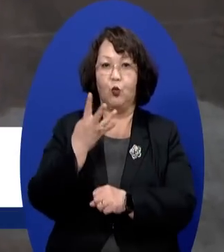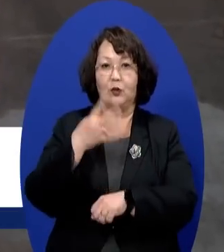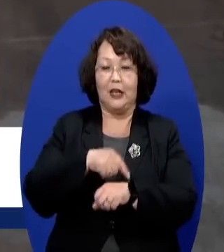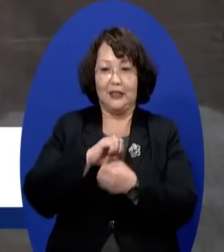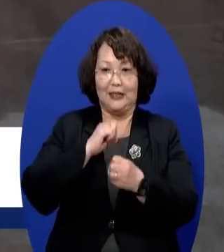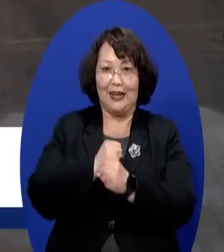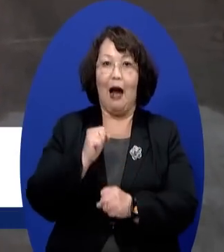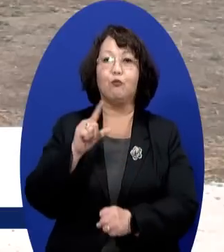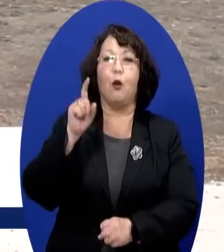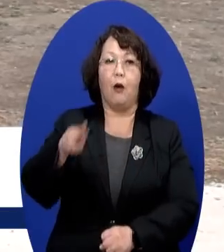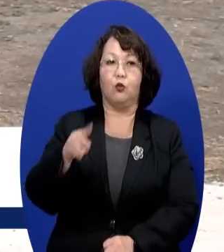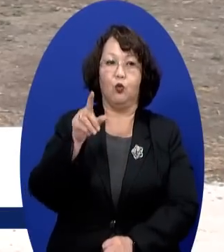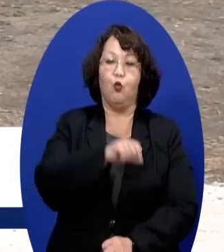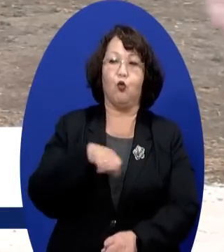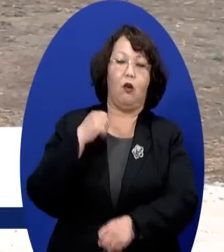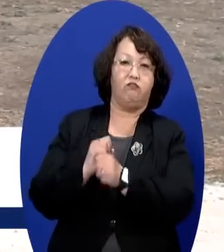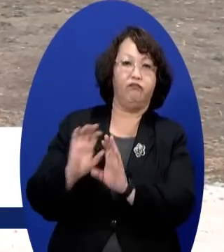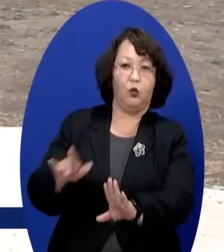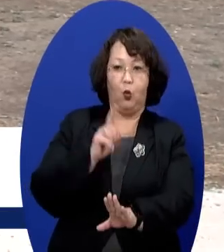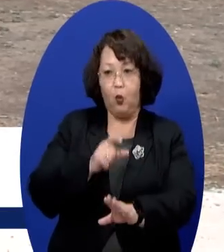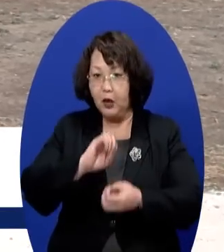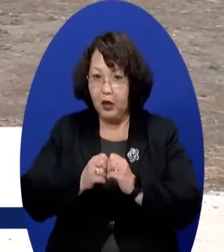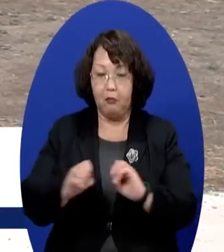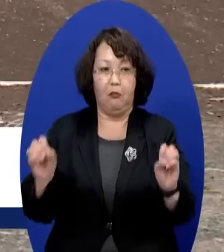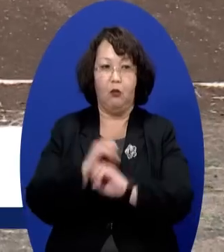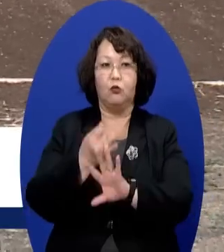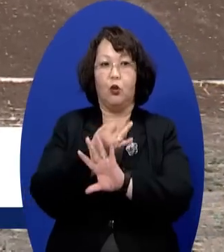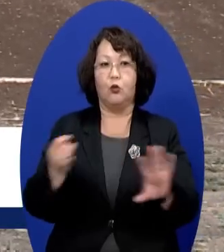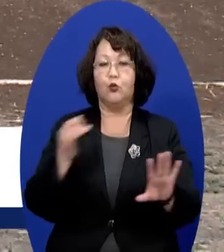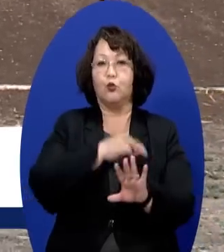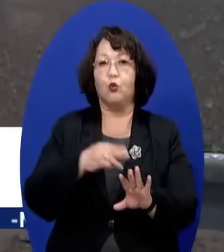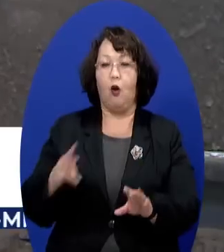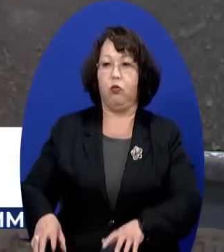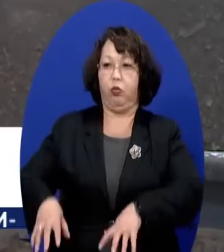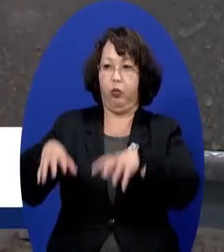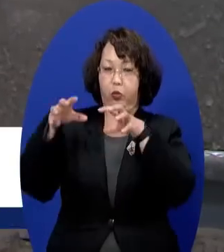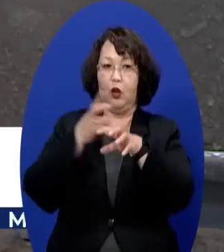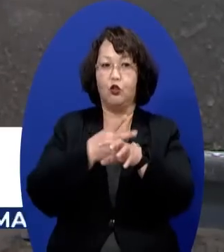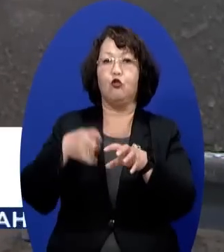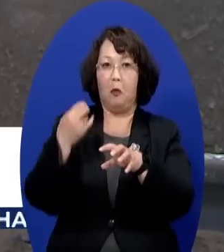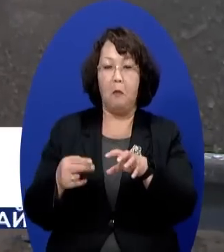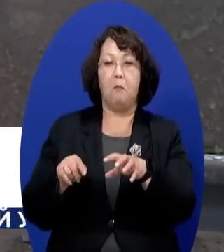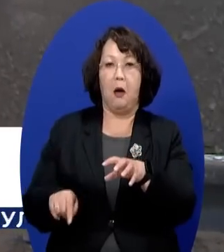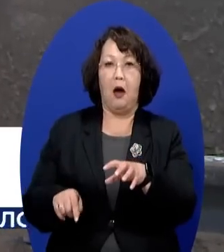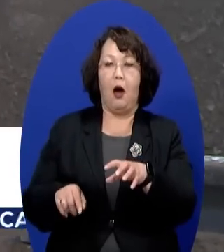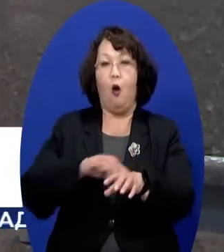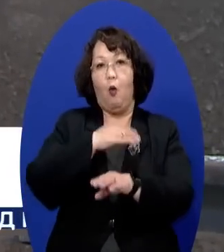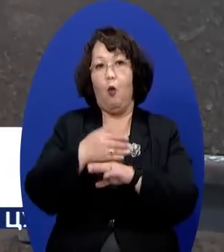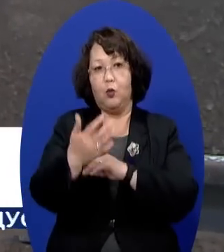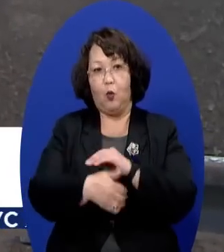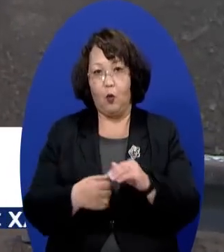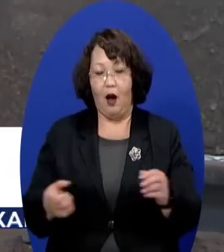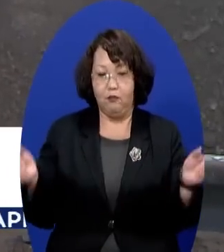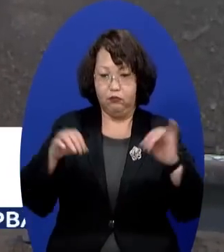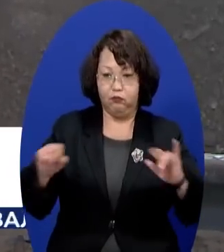ажиллагаатай хүний оролцоо байхгүй. А биднэрт одоогоор л 700 гаруй тонн үйлдвэрлэсэн бордооны нөөц байгаа. Энэ бордог уул уурхайн нүхэн